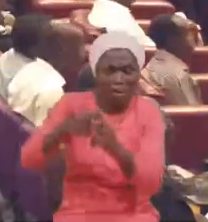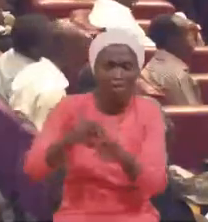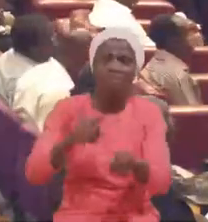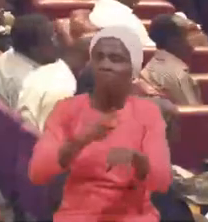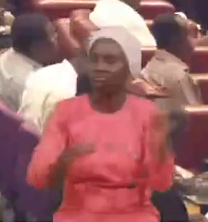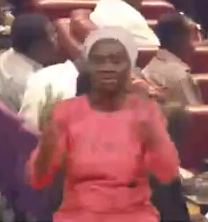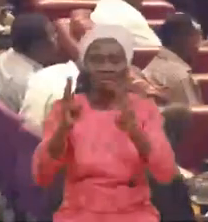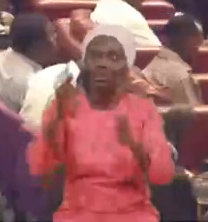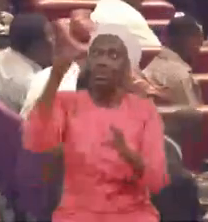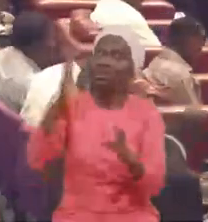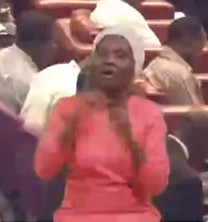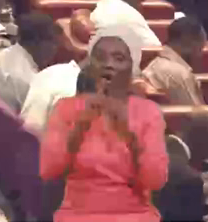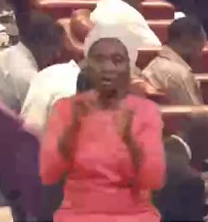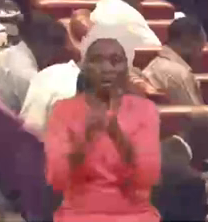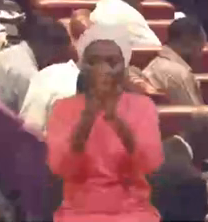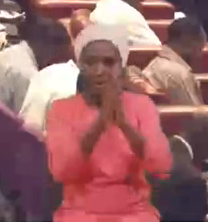là.